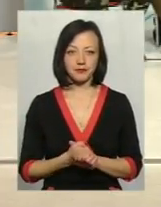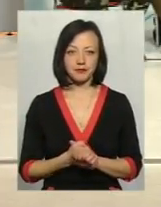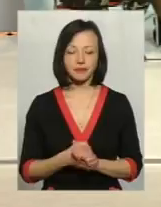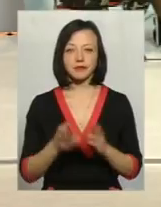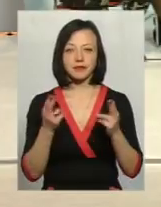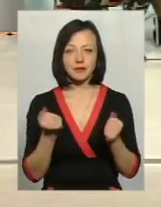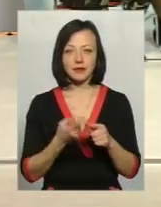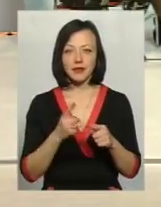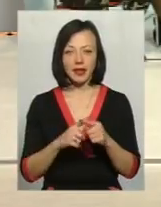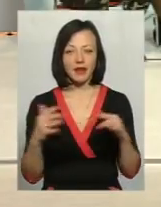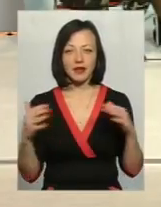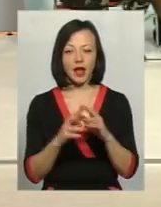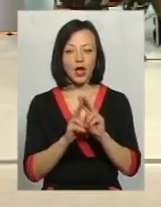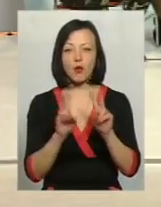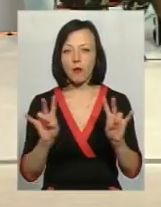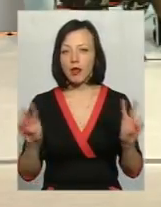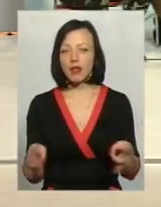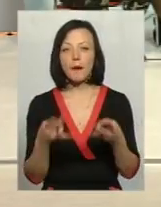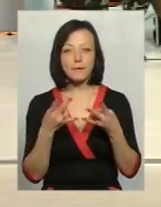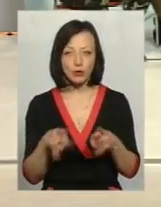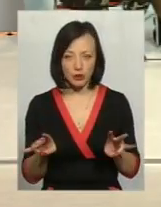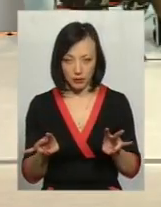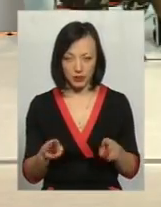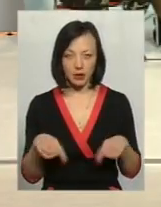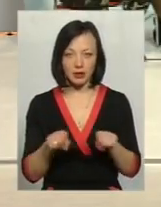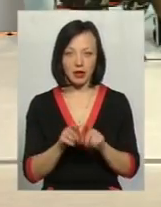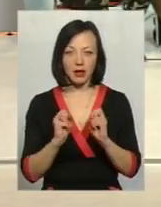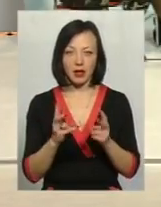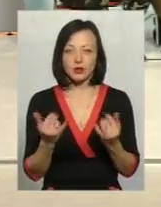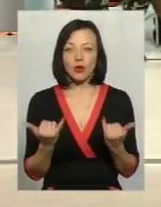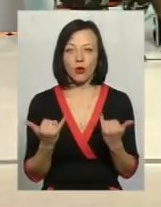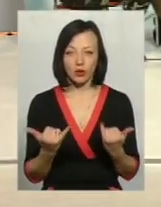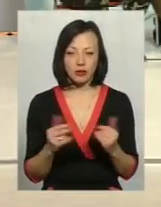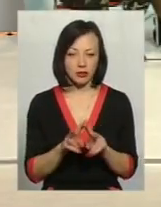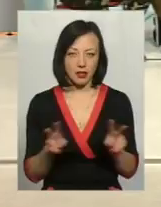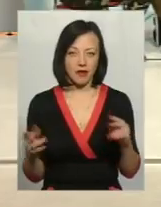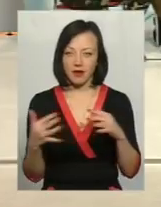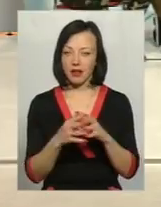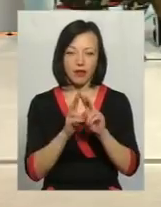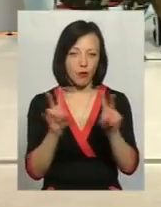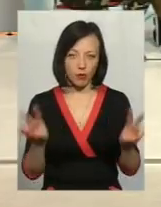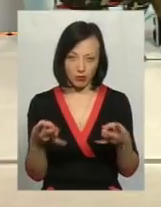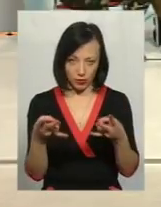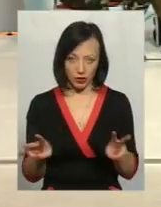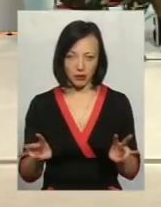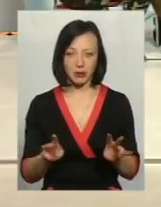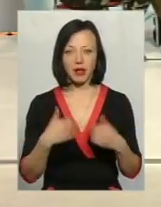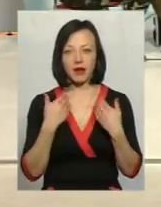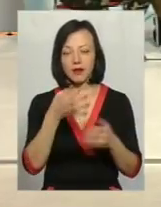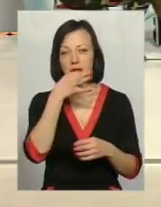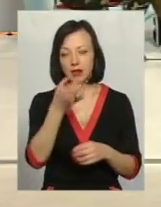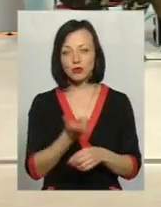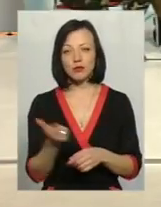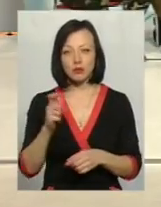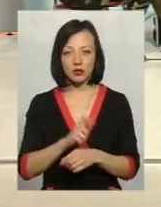Так, ця війна нікому не потрібна, так як і сьогоднішня війна нікому не потрібна. Я вам скажу